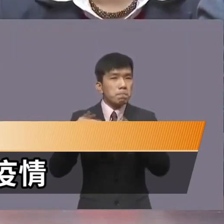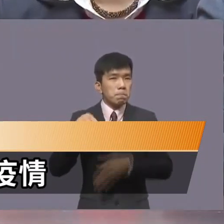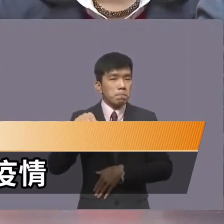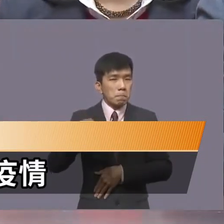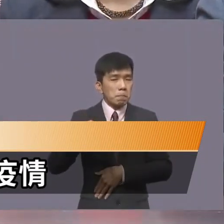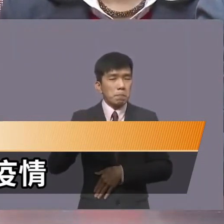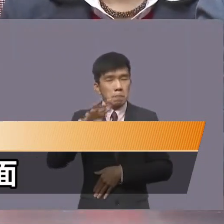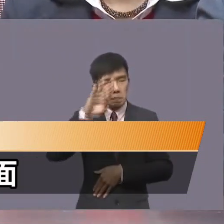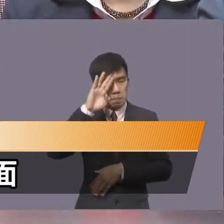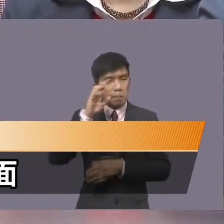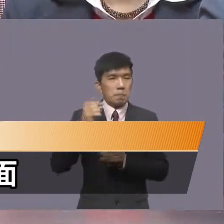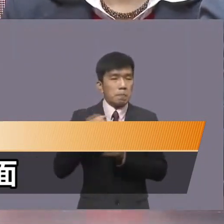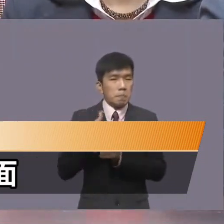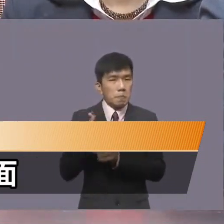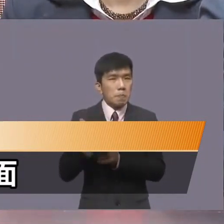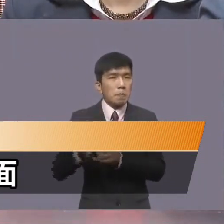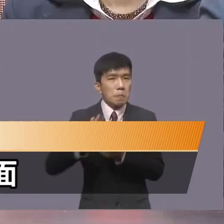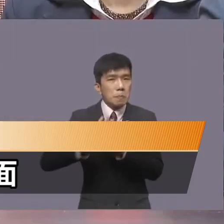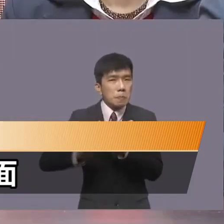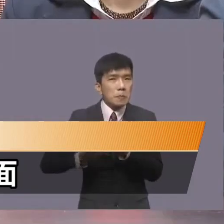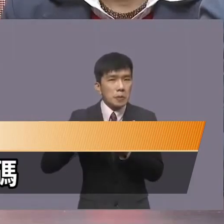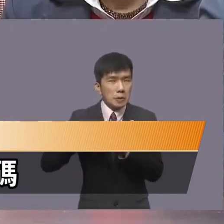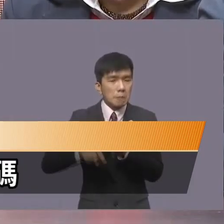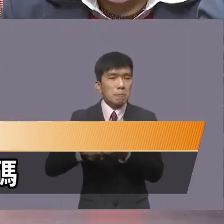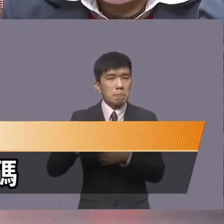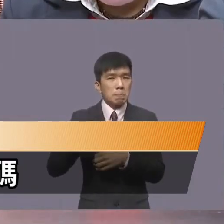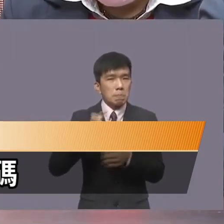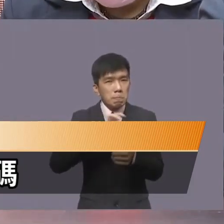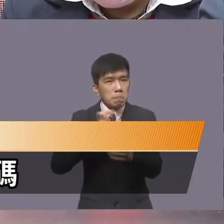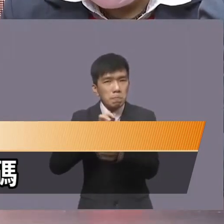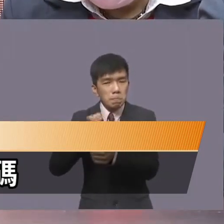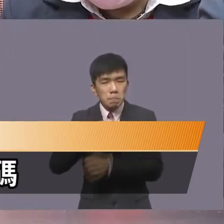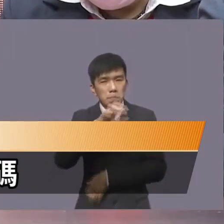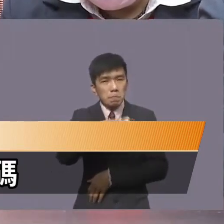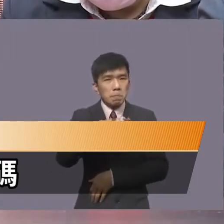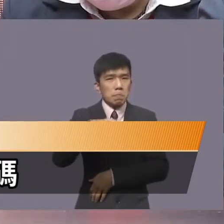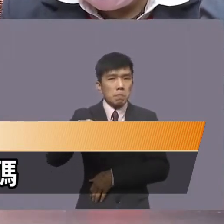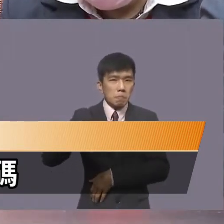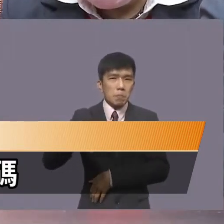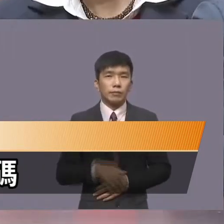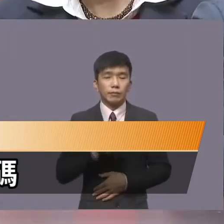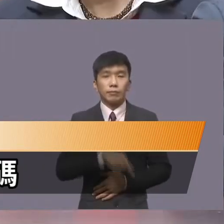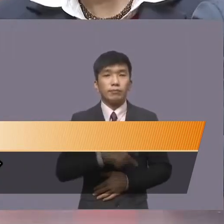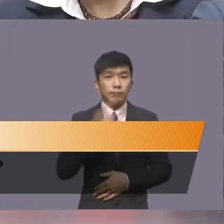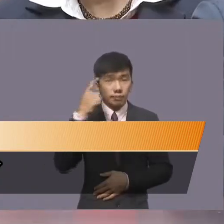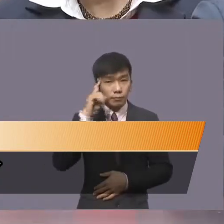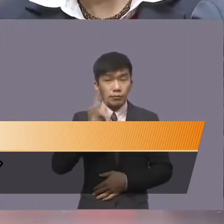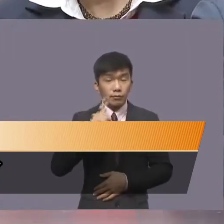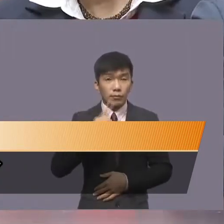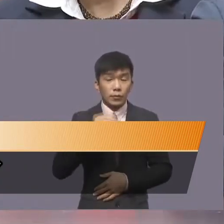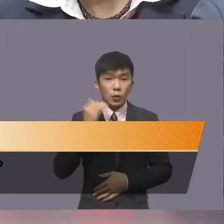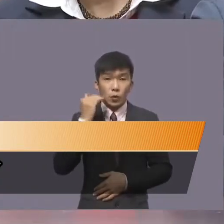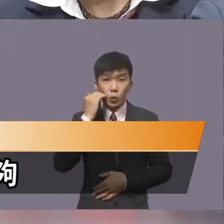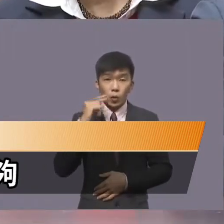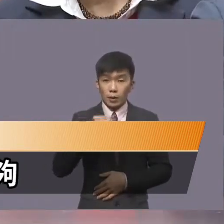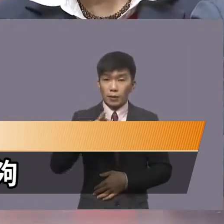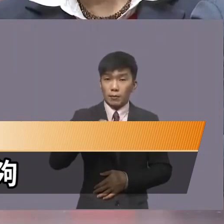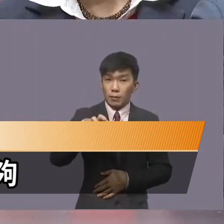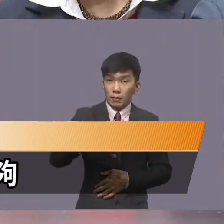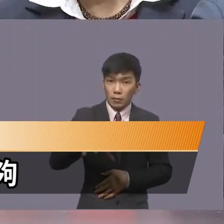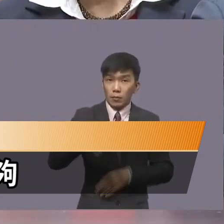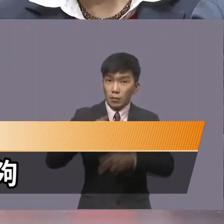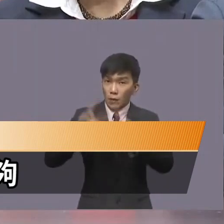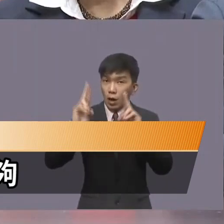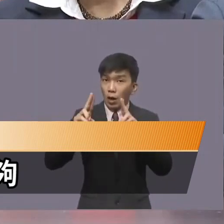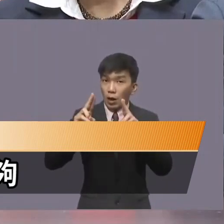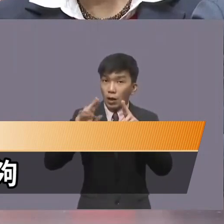谓的疫情的这样的一个管控上面呢，各地方还是各自加码。纵使这个航点开了，那第一个量能够